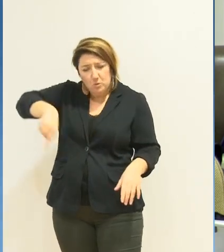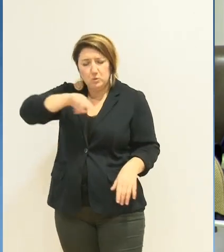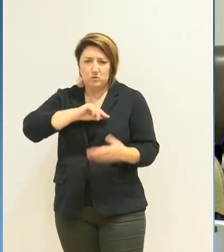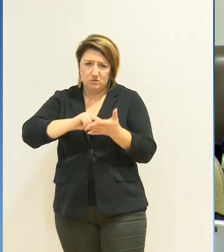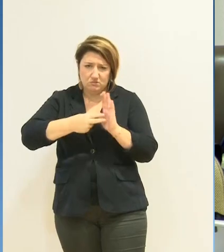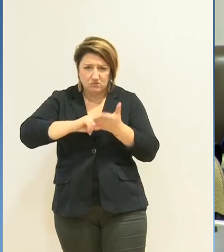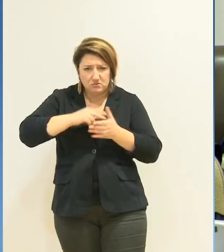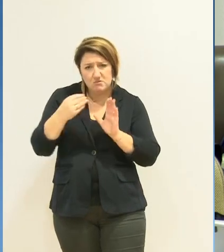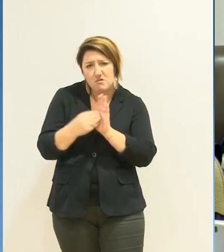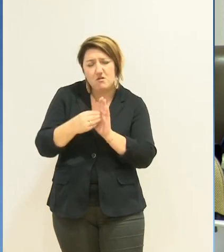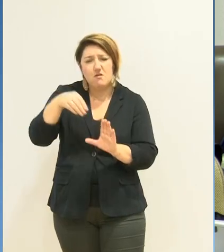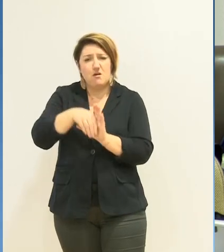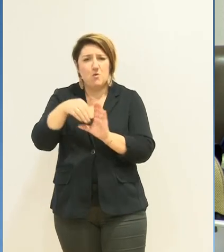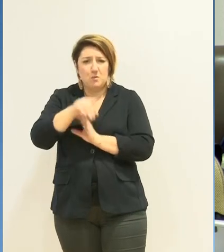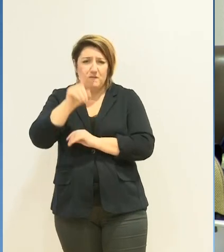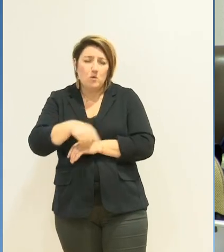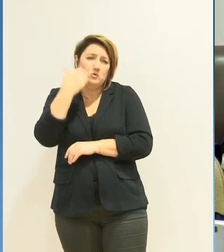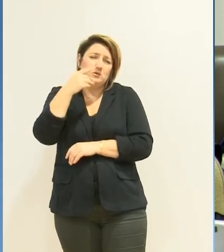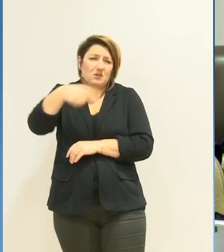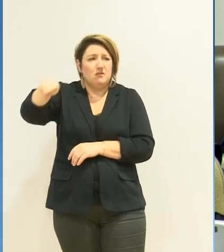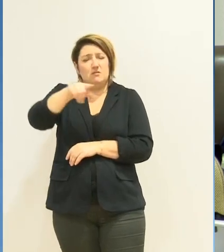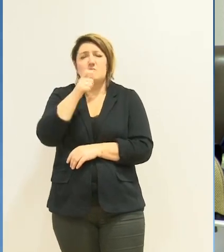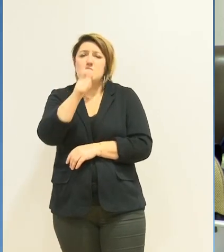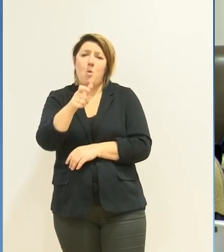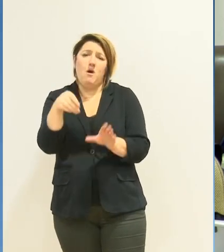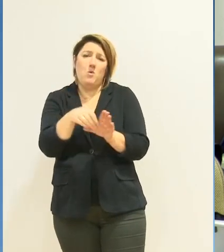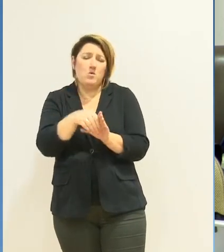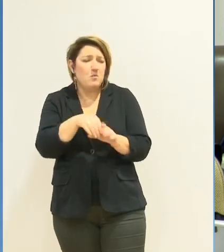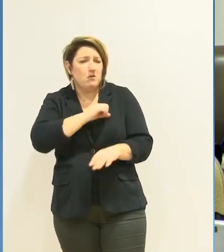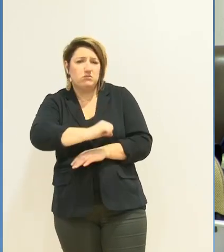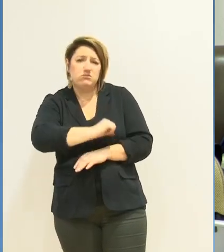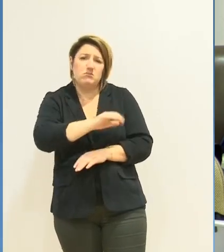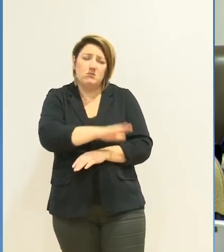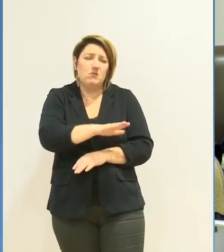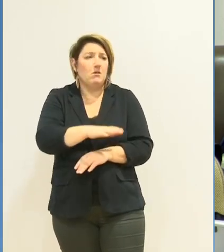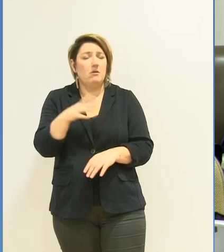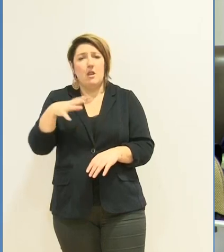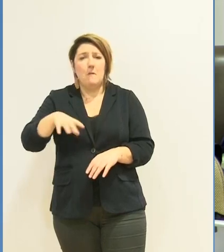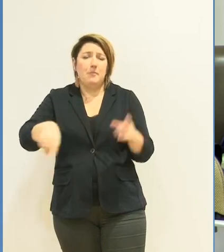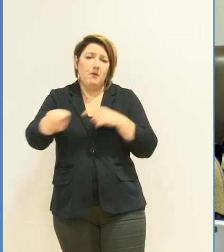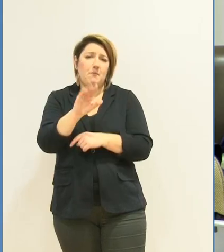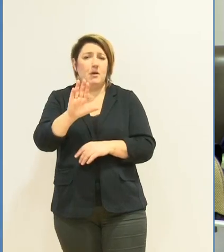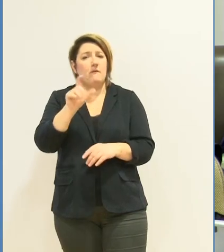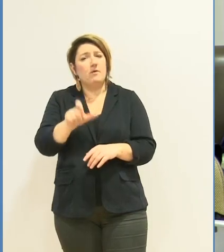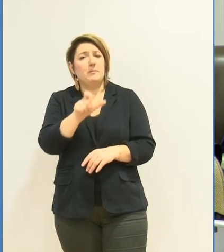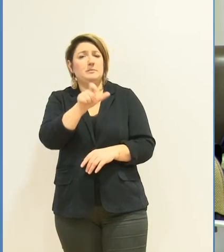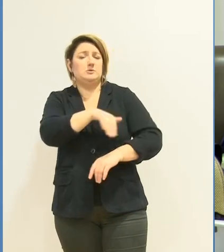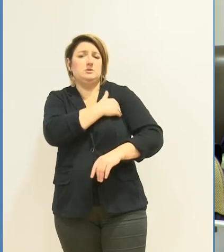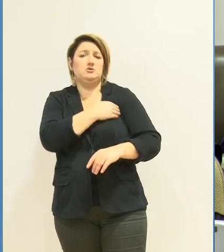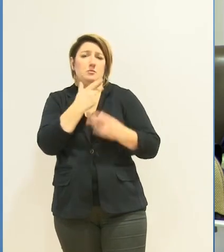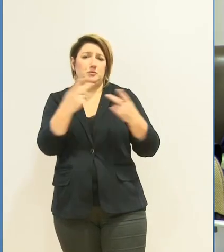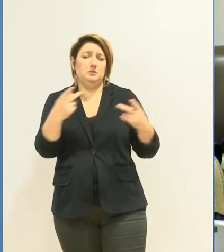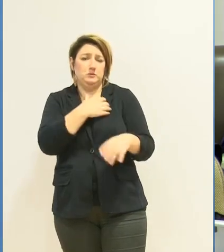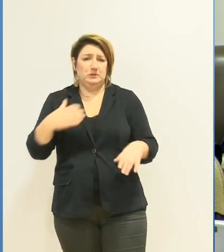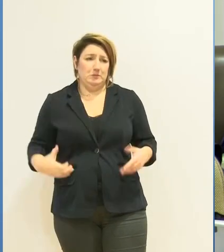des gains de productivité je sais que certains n'aiment pas trop ce terme mais je crois qu'aujourd'hui un agent public municipal il est quand même lui aussi dans une